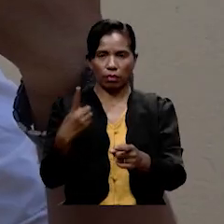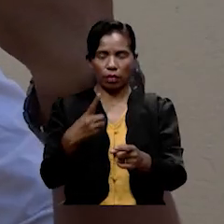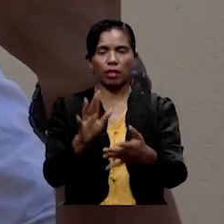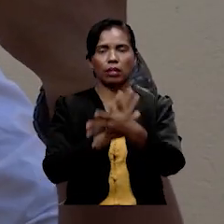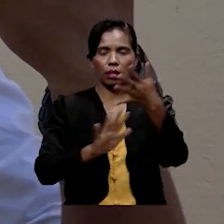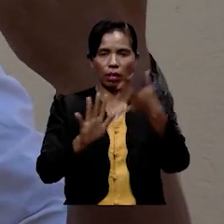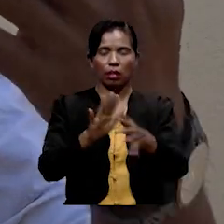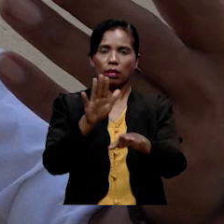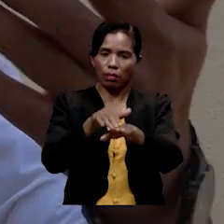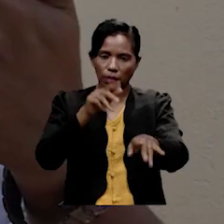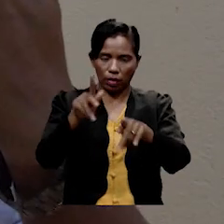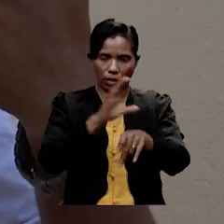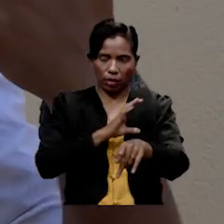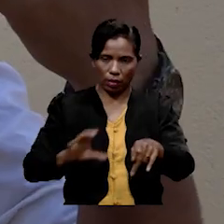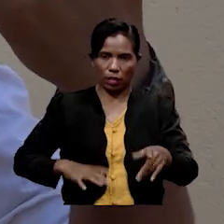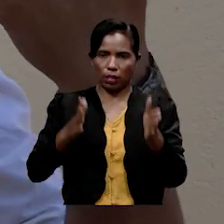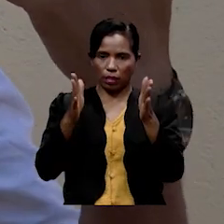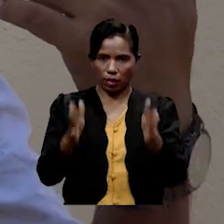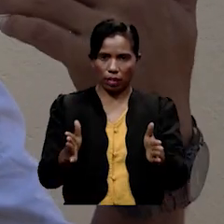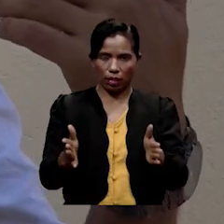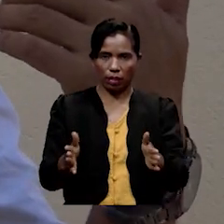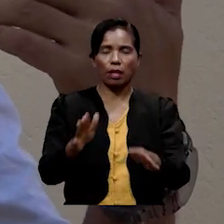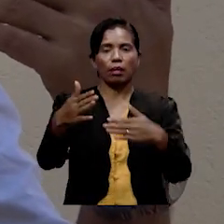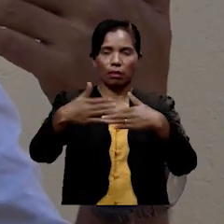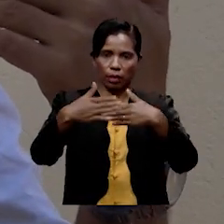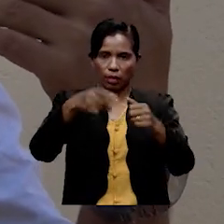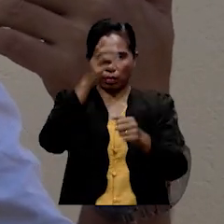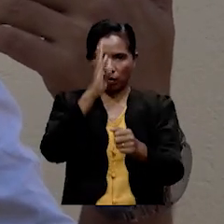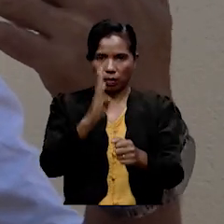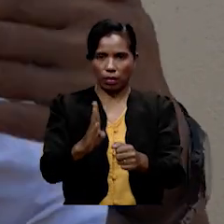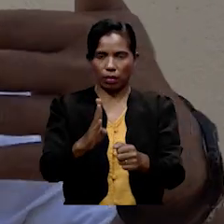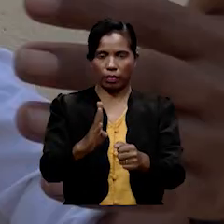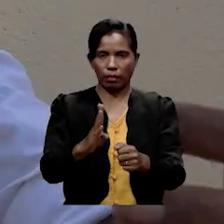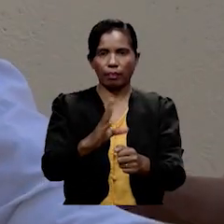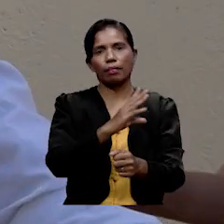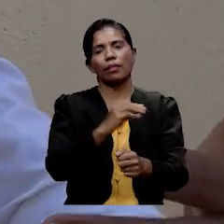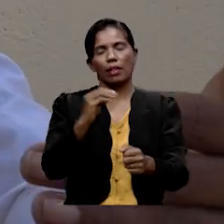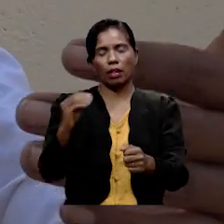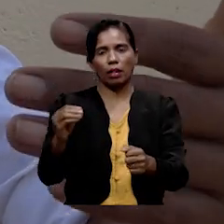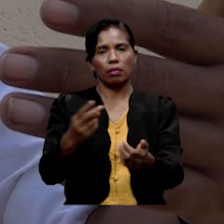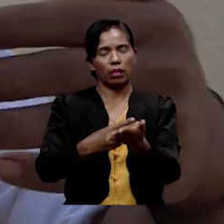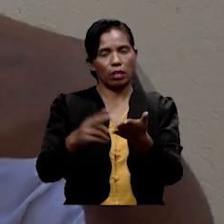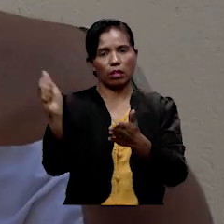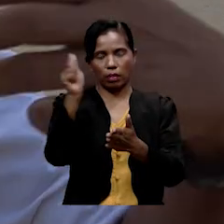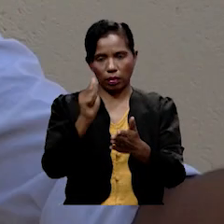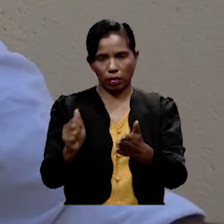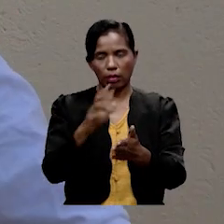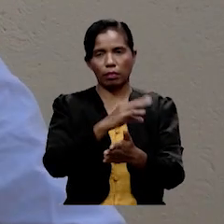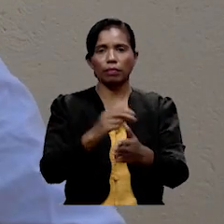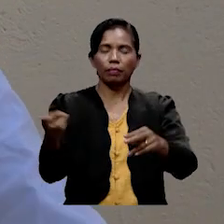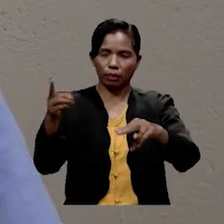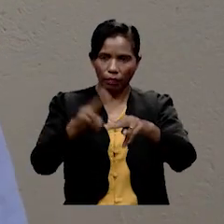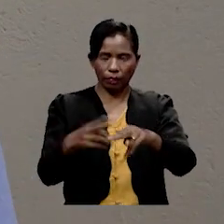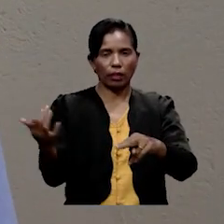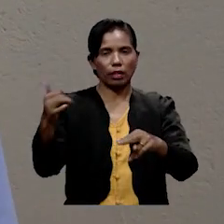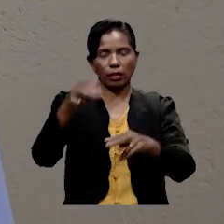atrai serani sira. Serani sira ben mai basic lutang ho maroma. Lili ba Santo Antoni. Nomos amin tetan sira ni